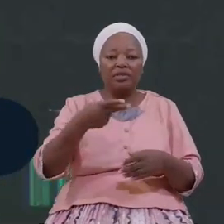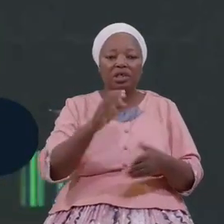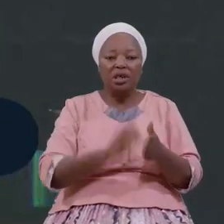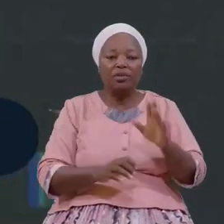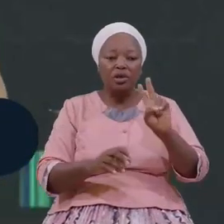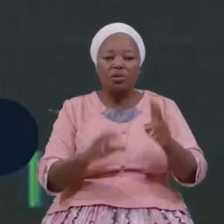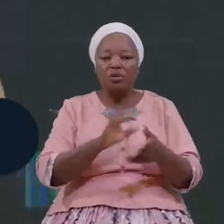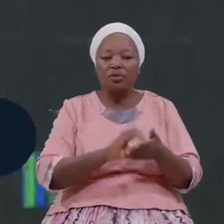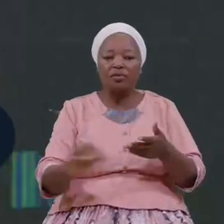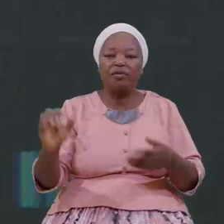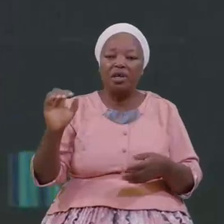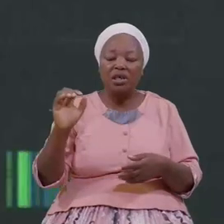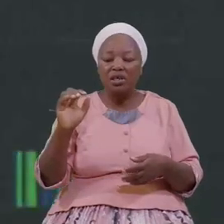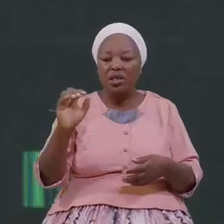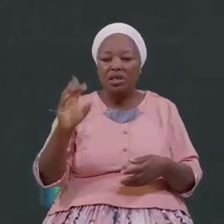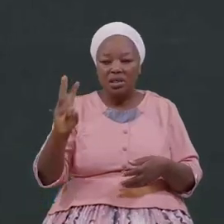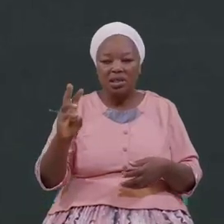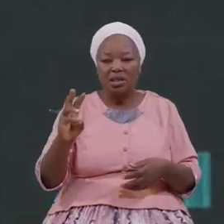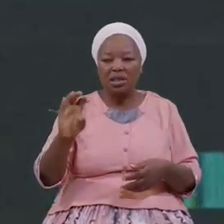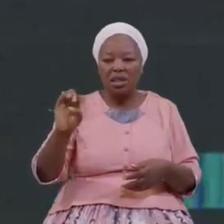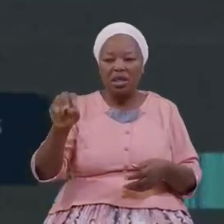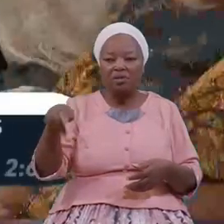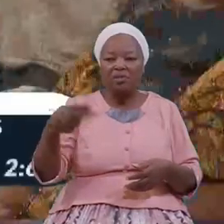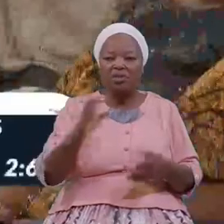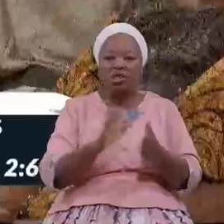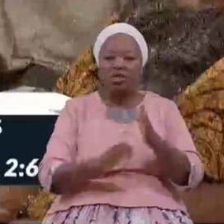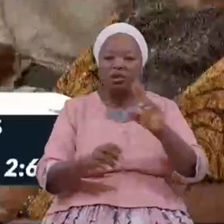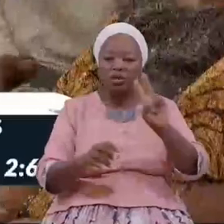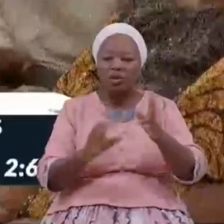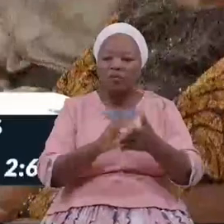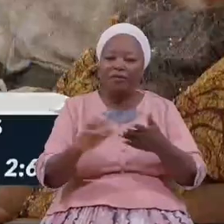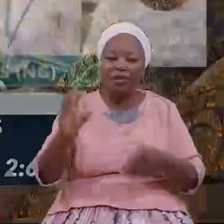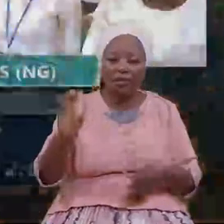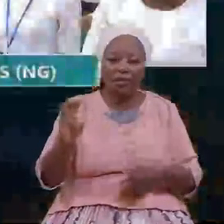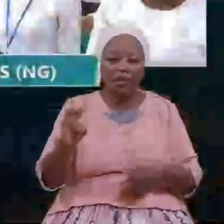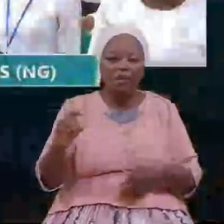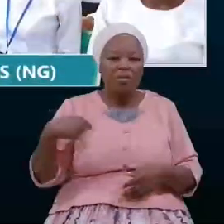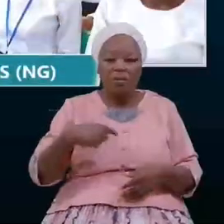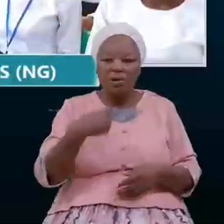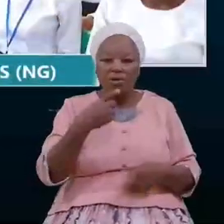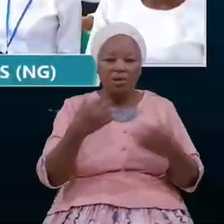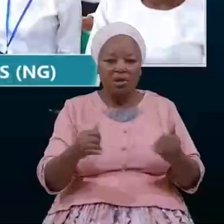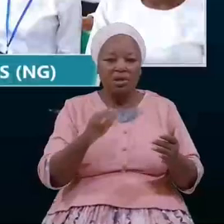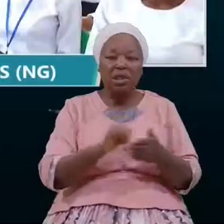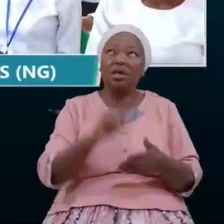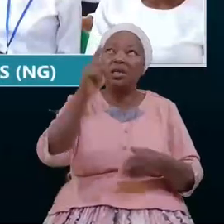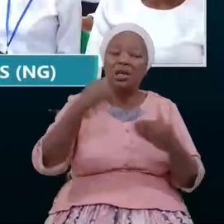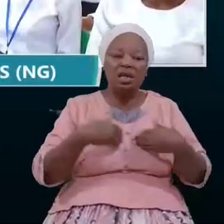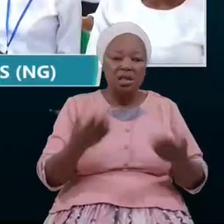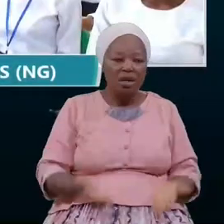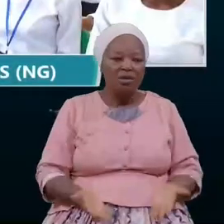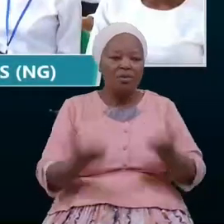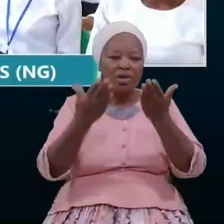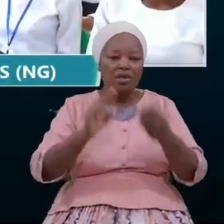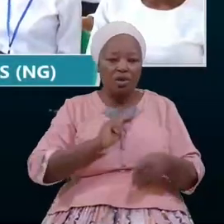Éphésiens chapitre. Éphésiens 2, verset 6 dit, « Il nous a ressuscités